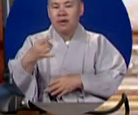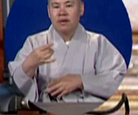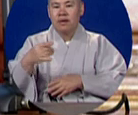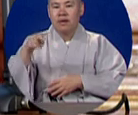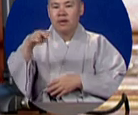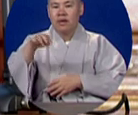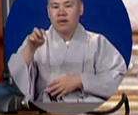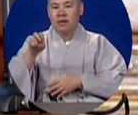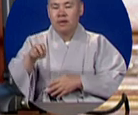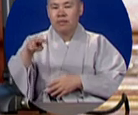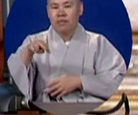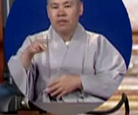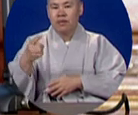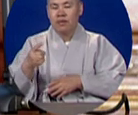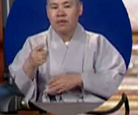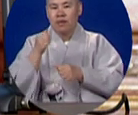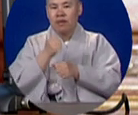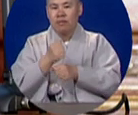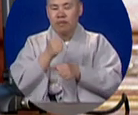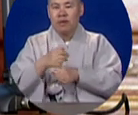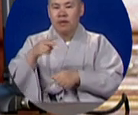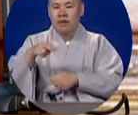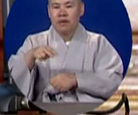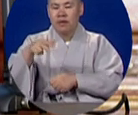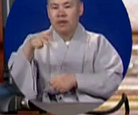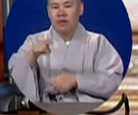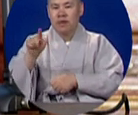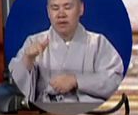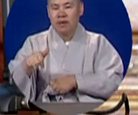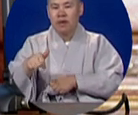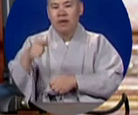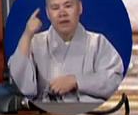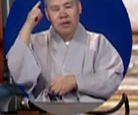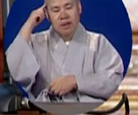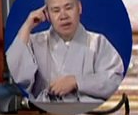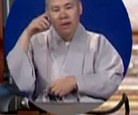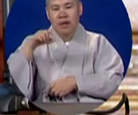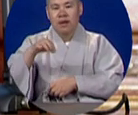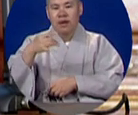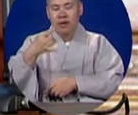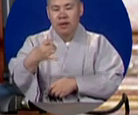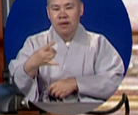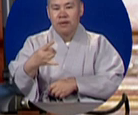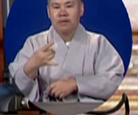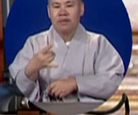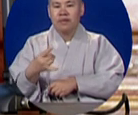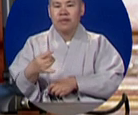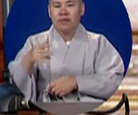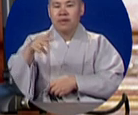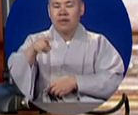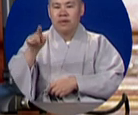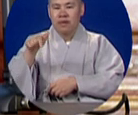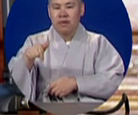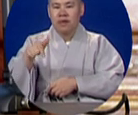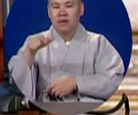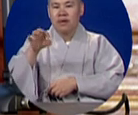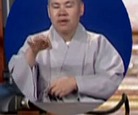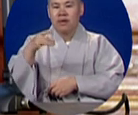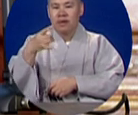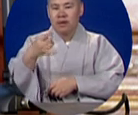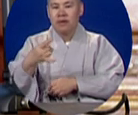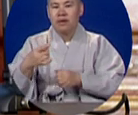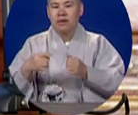첫 번째 작의 지을 짝자하고 생각의 자가 있어요 작의 그래서 이 작의라는 이